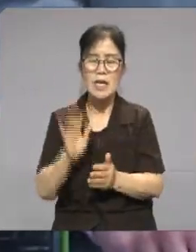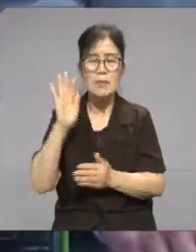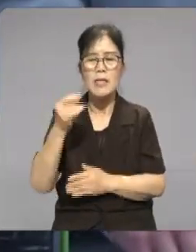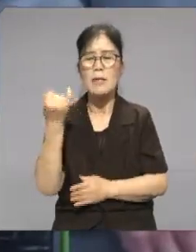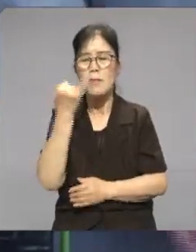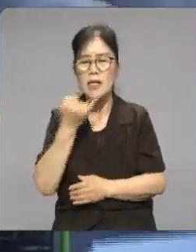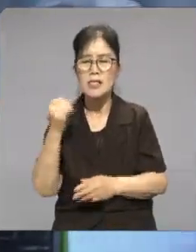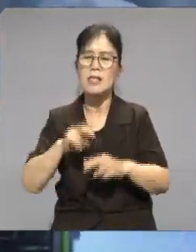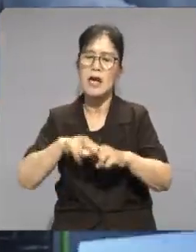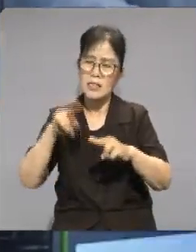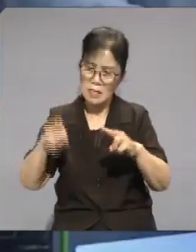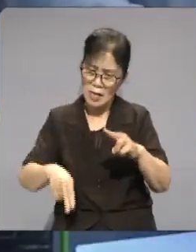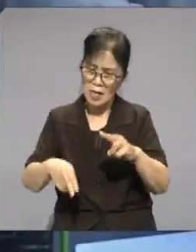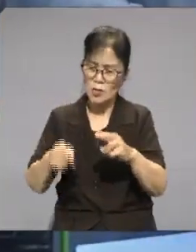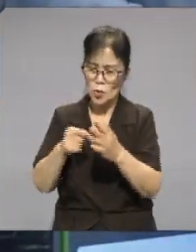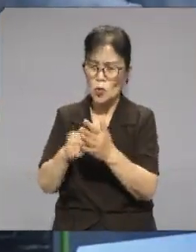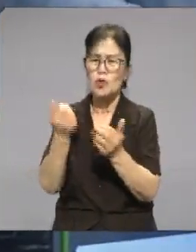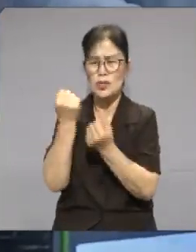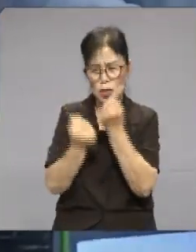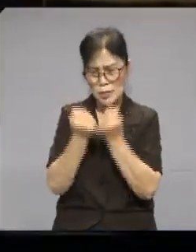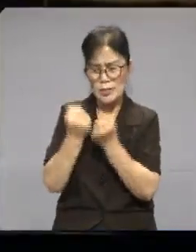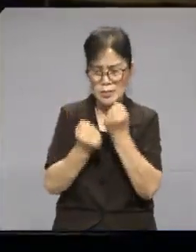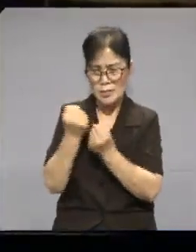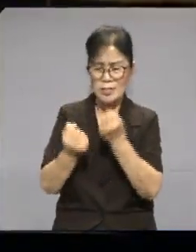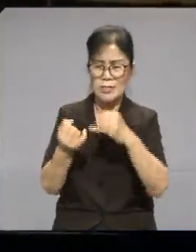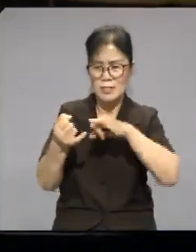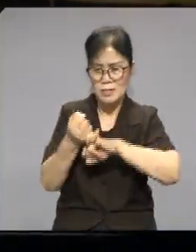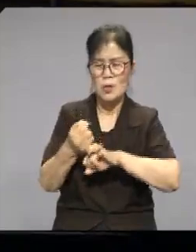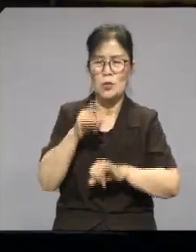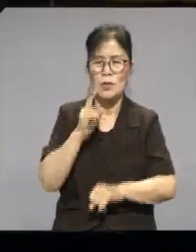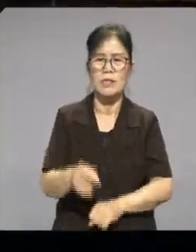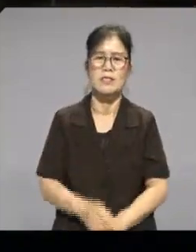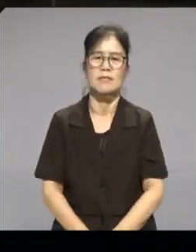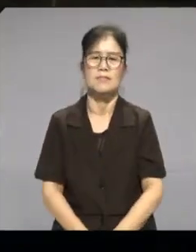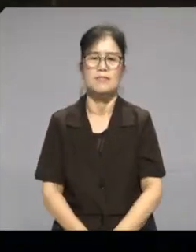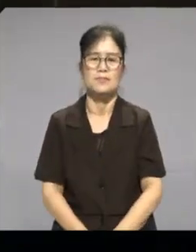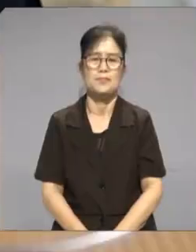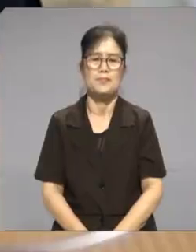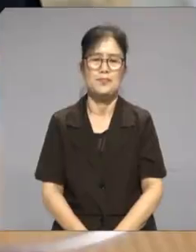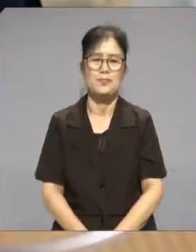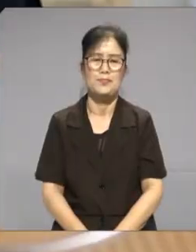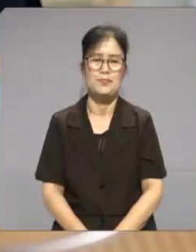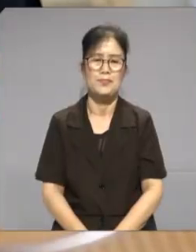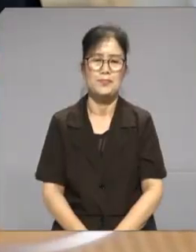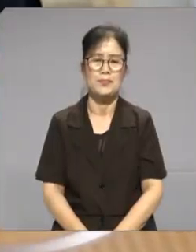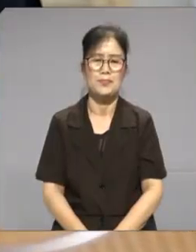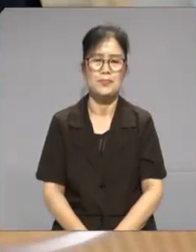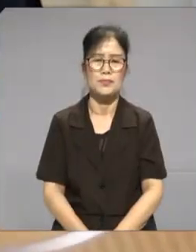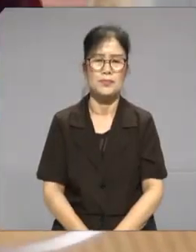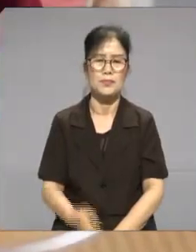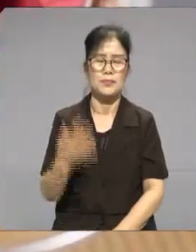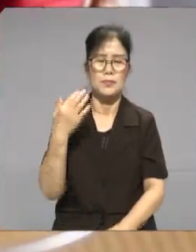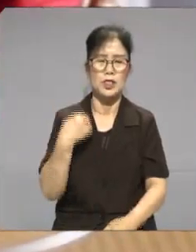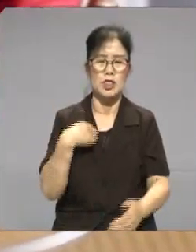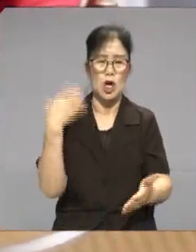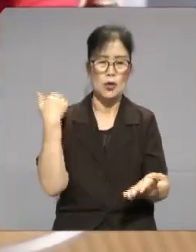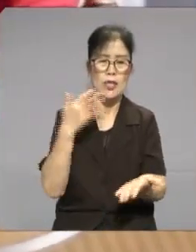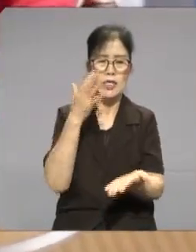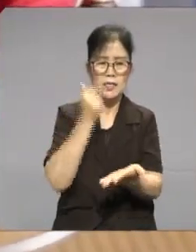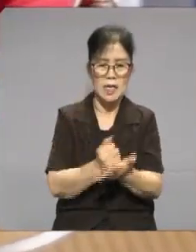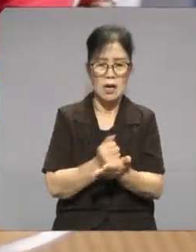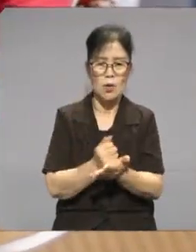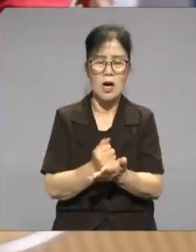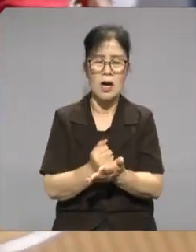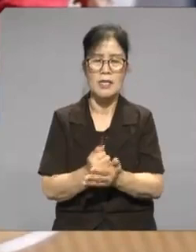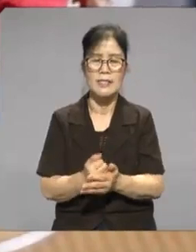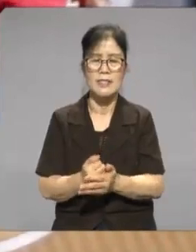바이든이 하차하도록 설득될 것이라고 말했다고 보도했습니다. Former Speaker Pelosi, Hakeem Jeffries and Schumer have